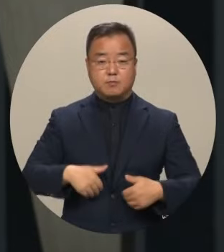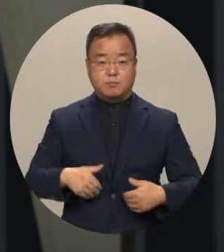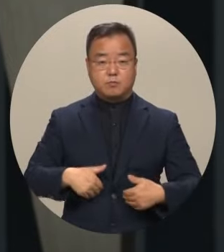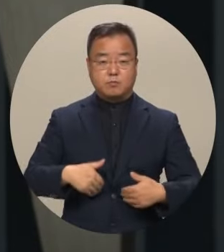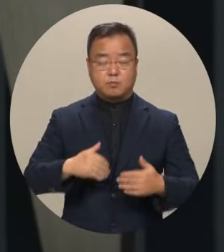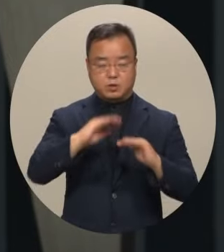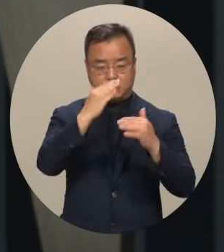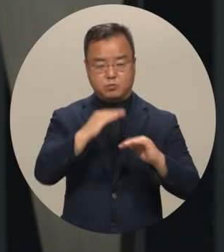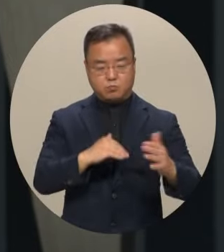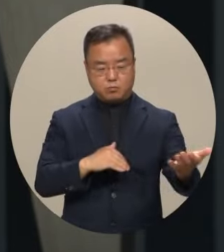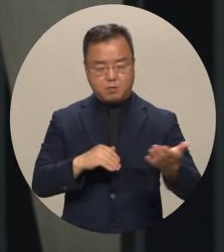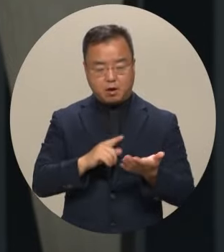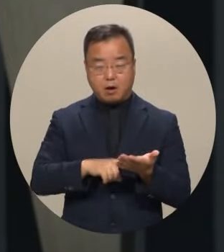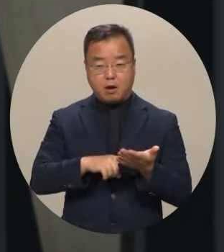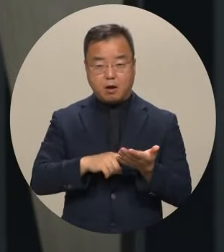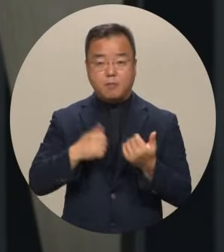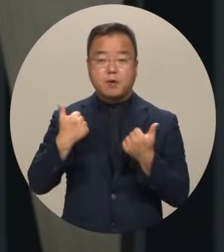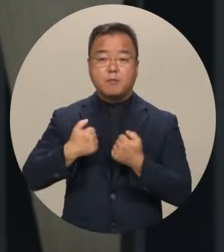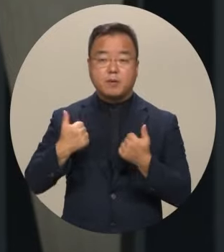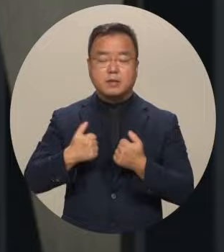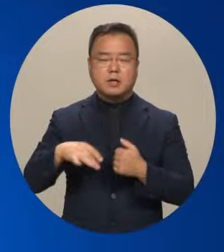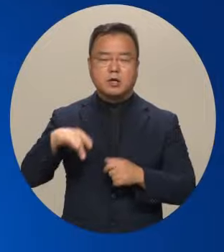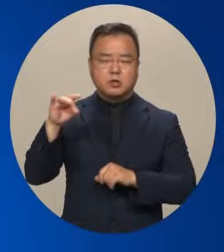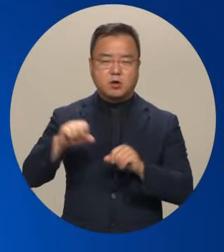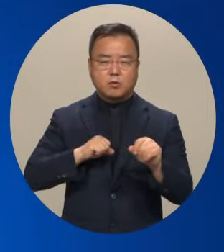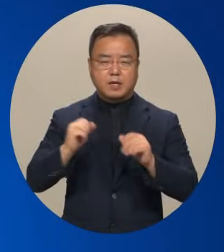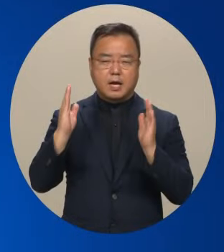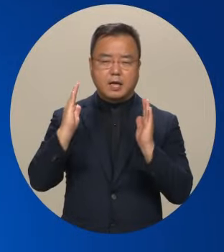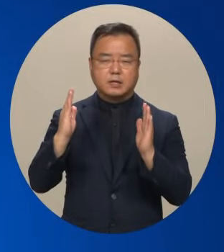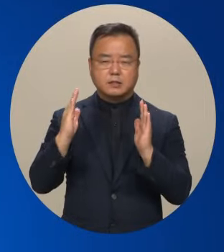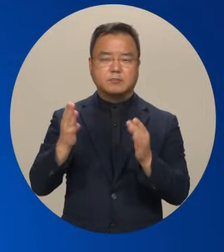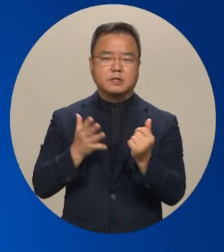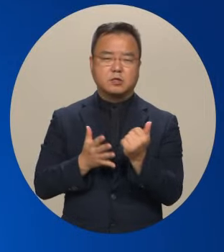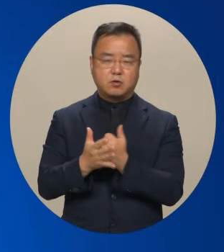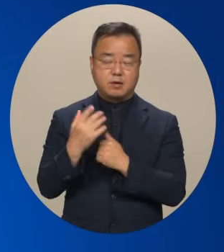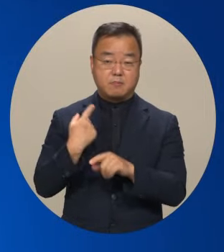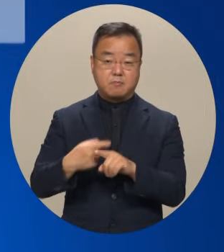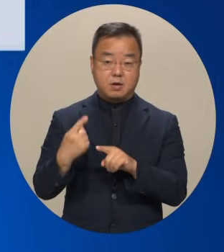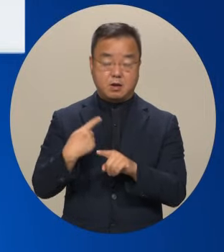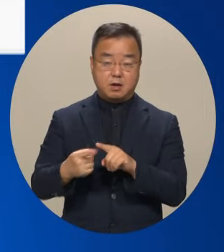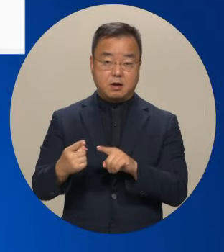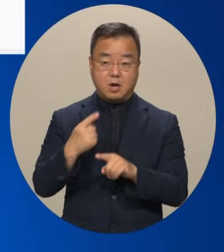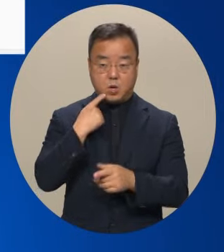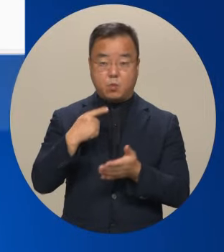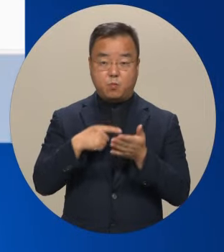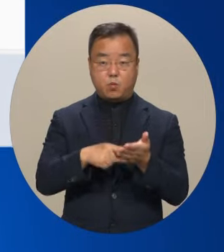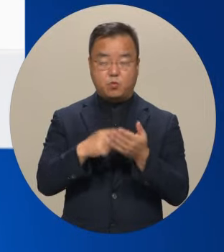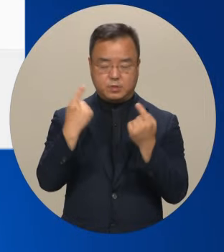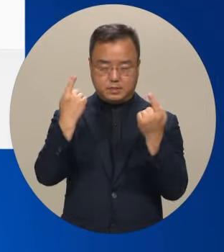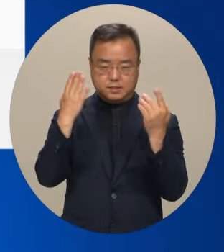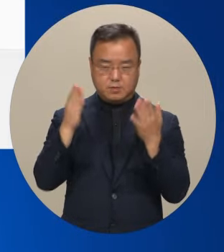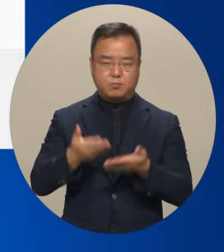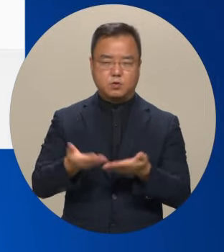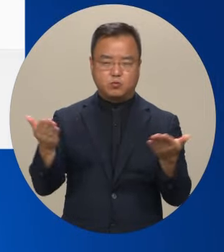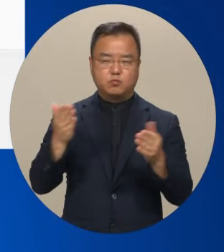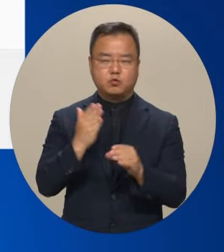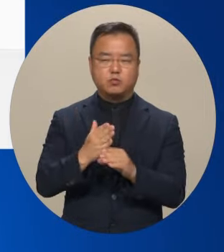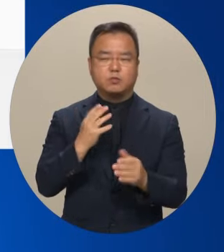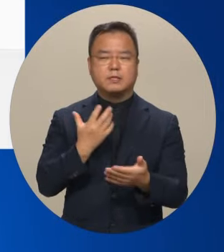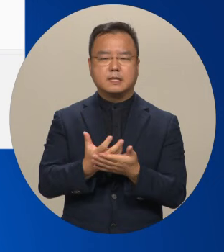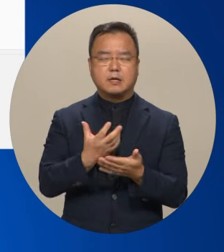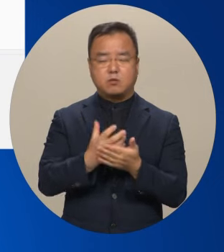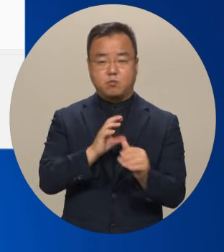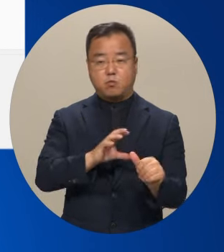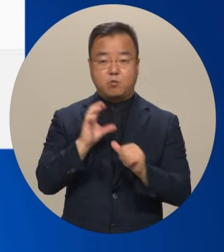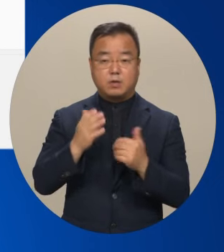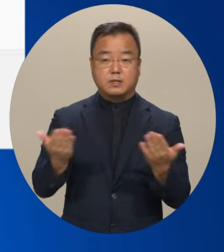면적 같은 경우는 선행 학습 영향 평가라고 하는 보고서를 대학에서 제시하고 있거든요 그래서 그런 자료를 확인하는 것도